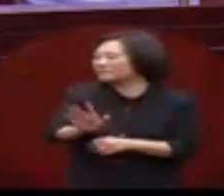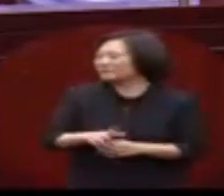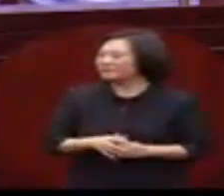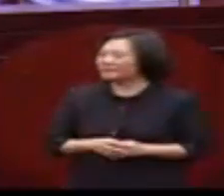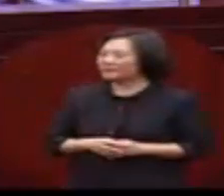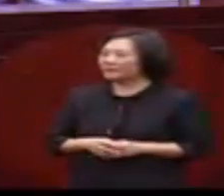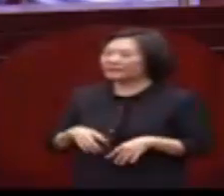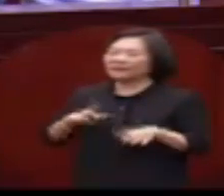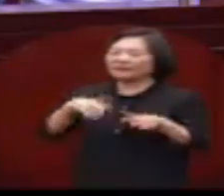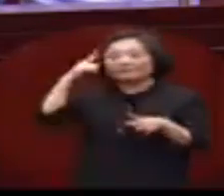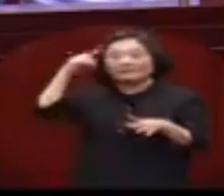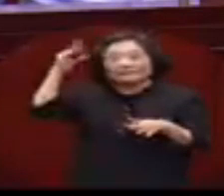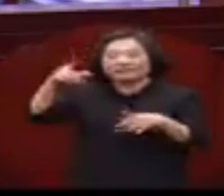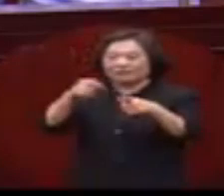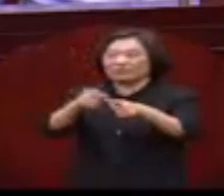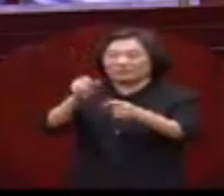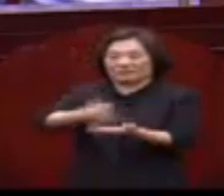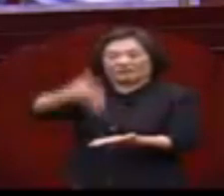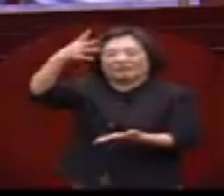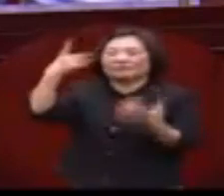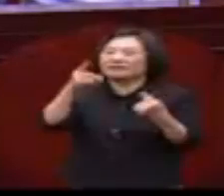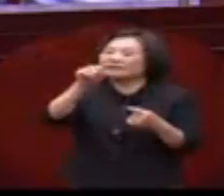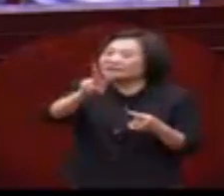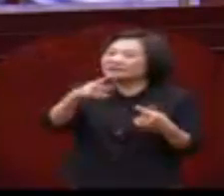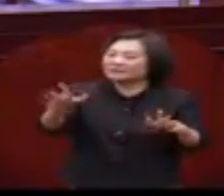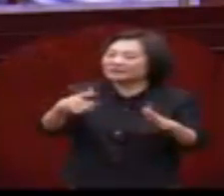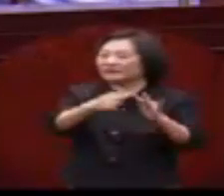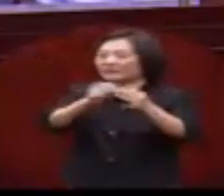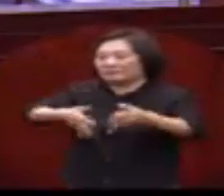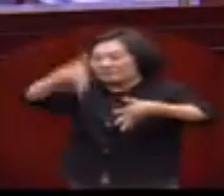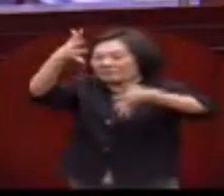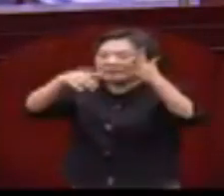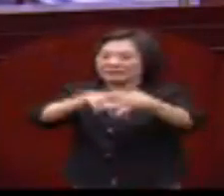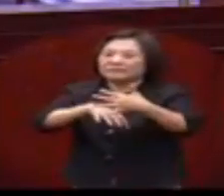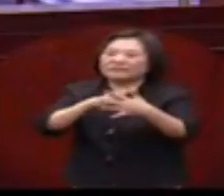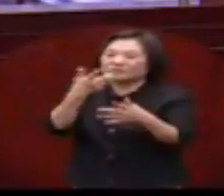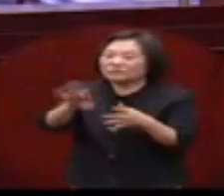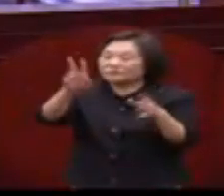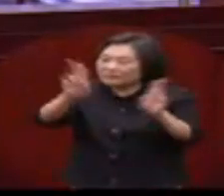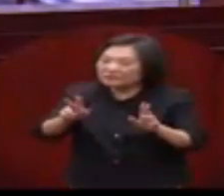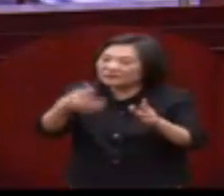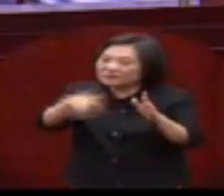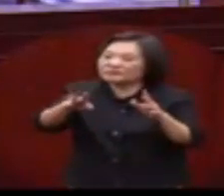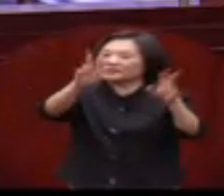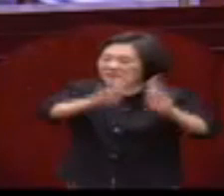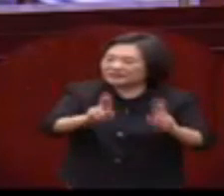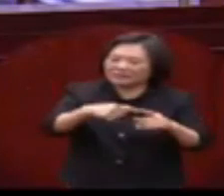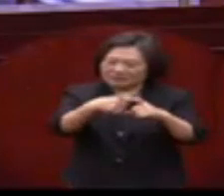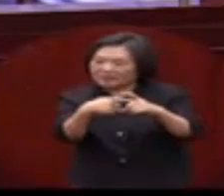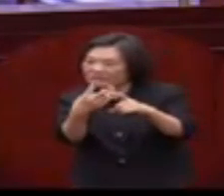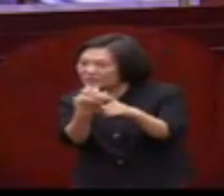智慧公宅，我们还是有12000户的公宅在盖，所以里面的智慧电表、智慧水表、智慧瓦斯表、智慧电